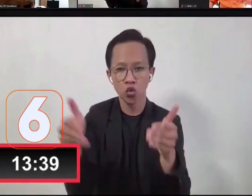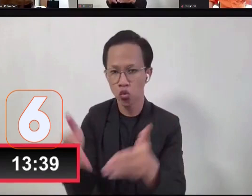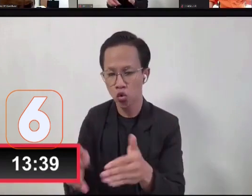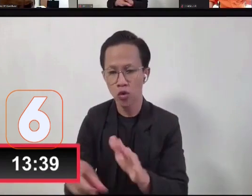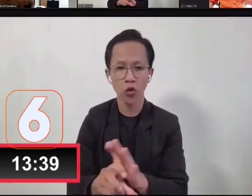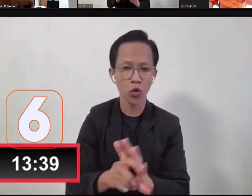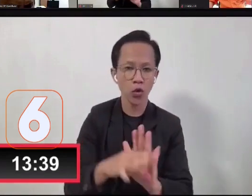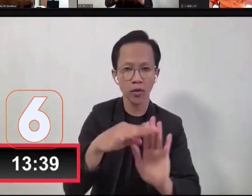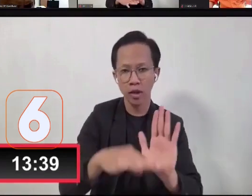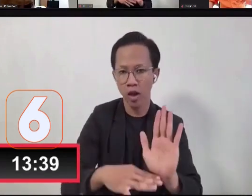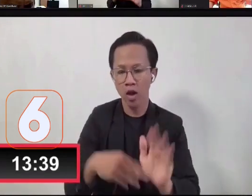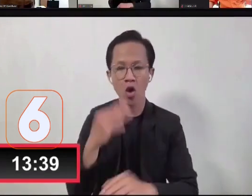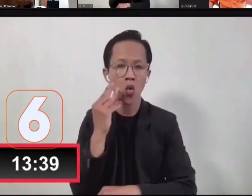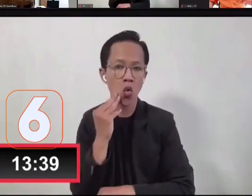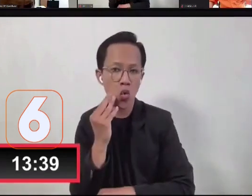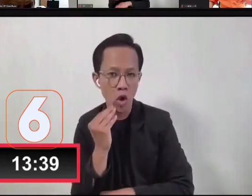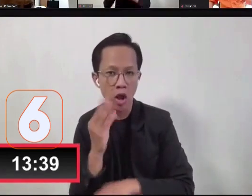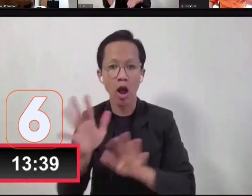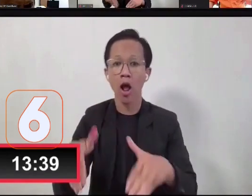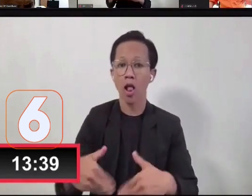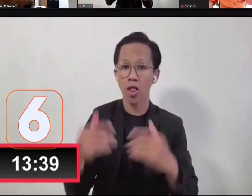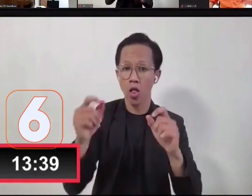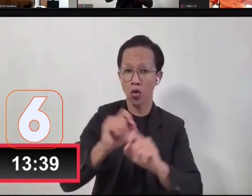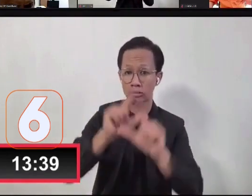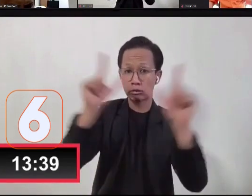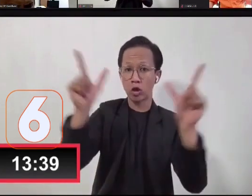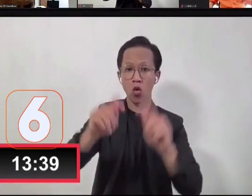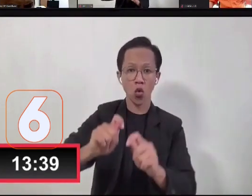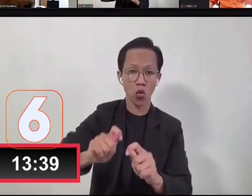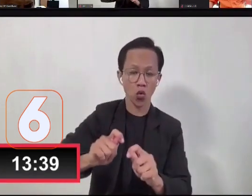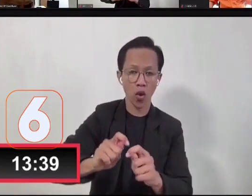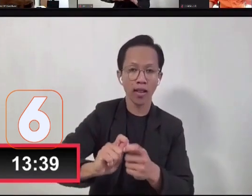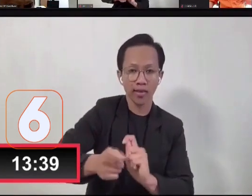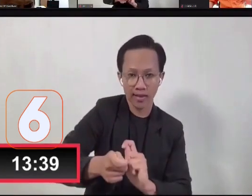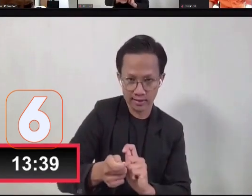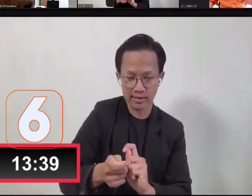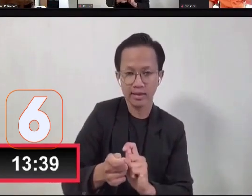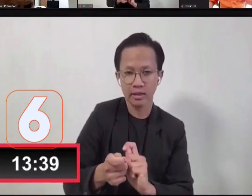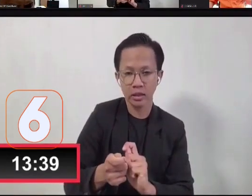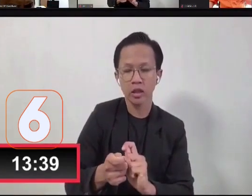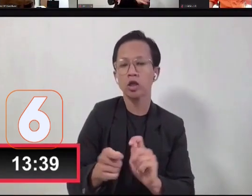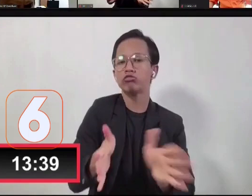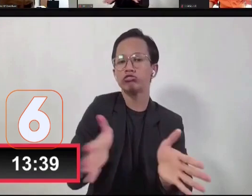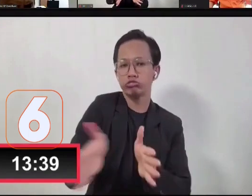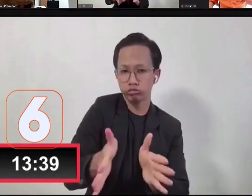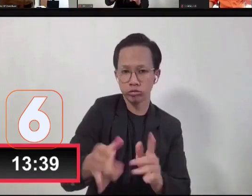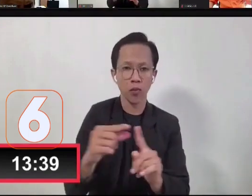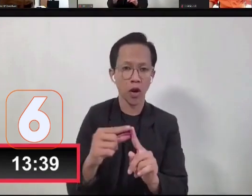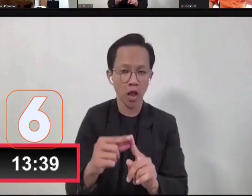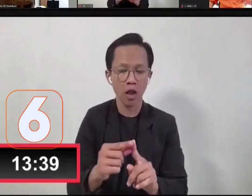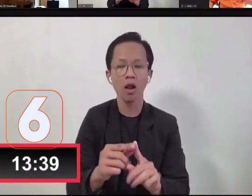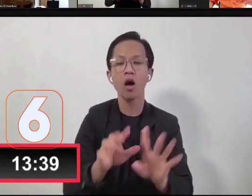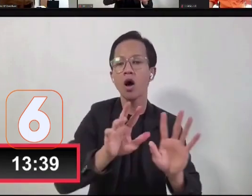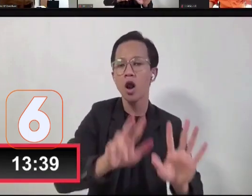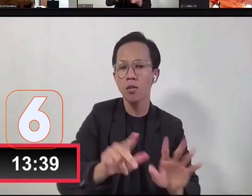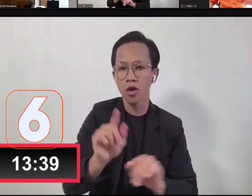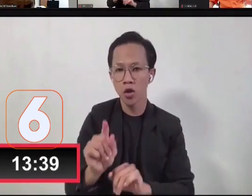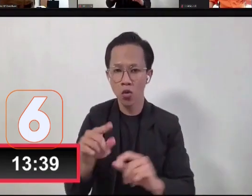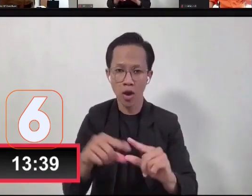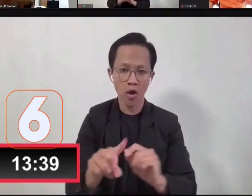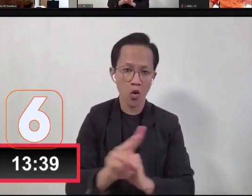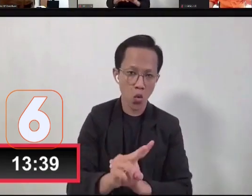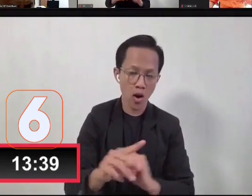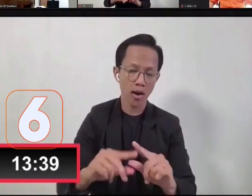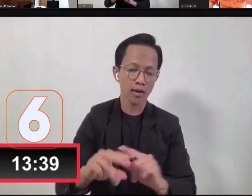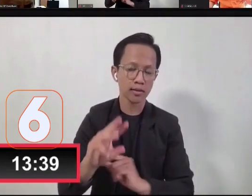serta lulus ujian praktik dan tertulis dalam mengemudi yang ke semua pesawat itu diatur dalam pasal 81 ayat 2 ayat 3 ayat